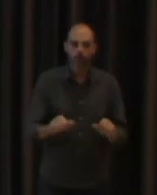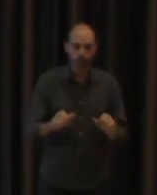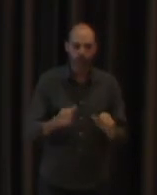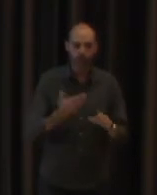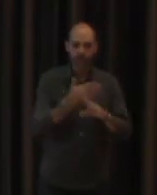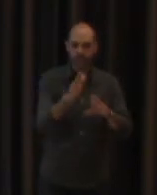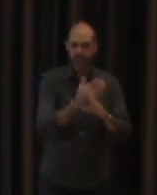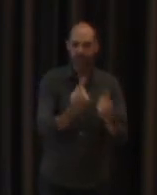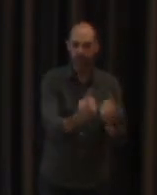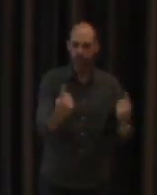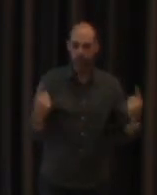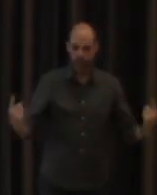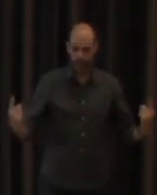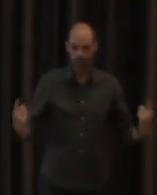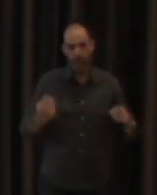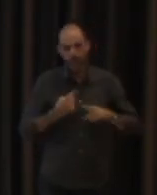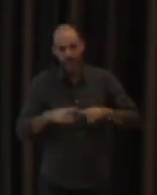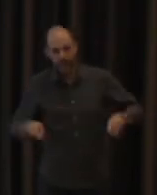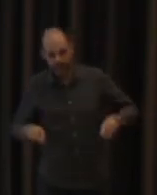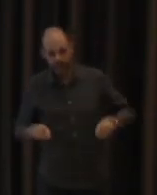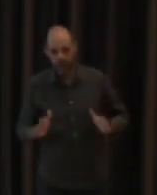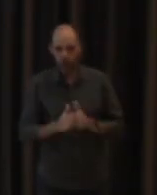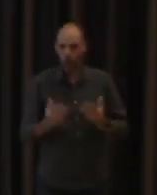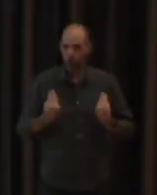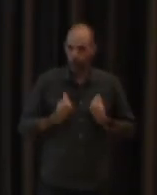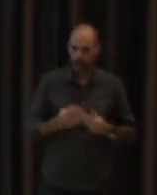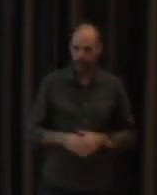revés del que passa amb conviure.